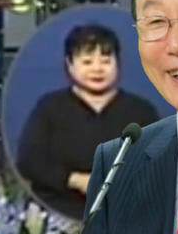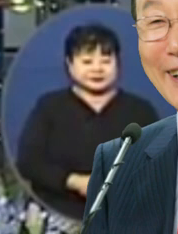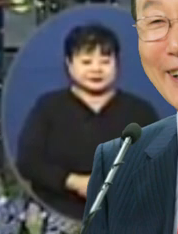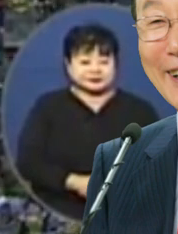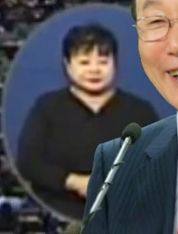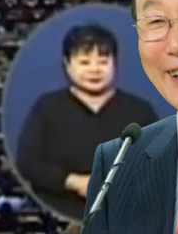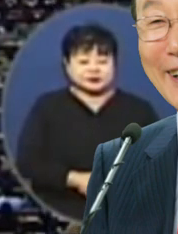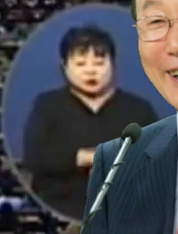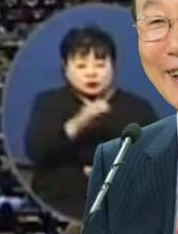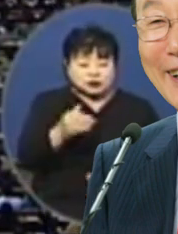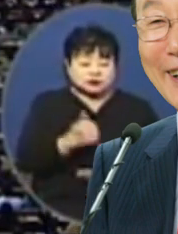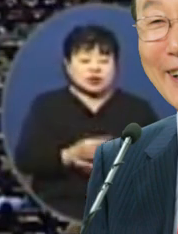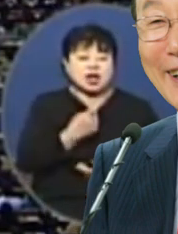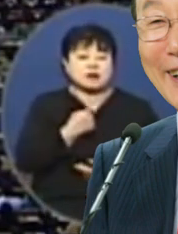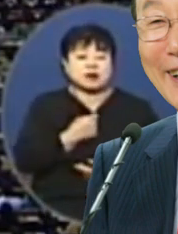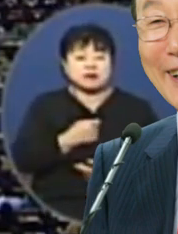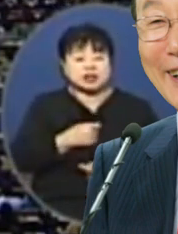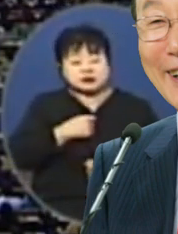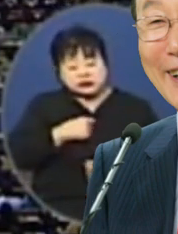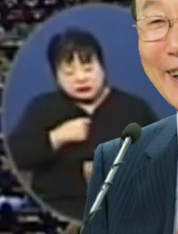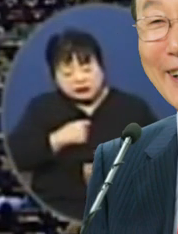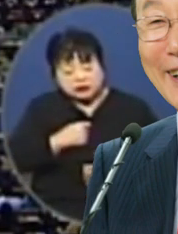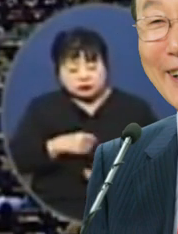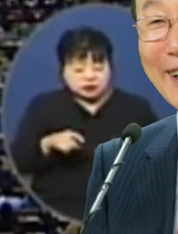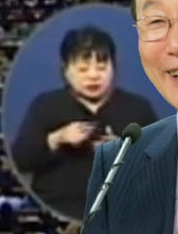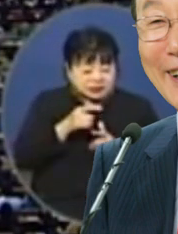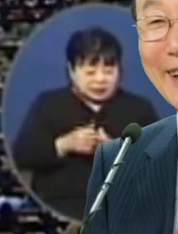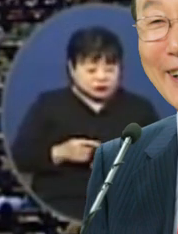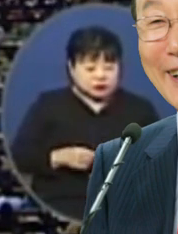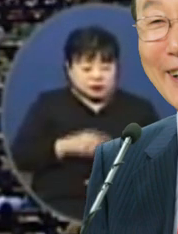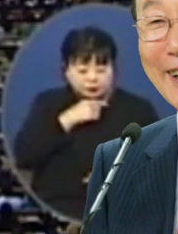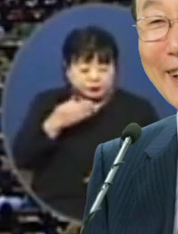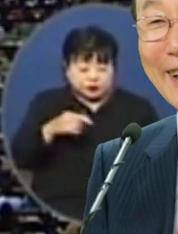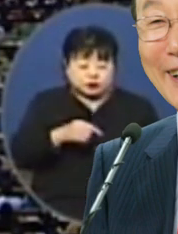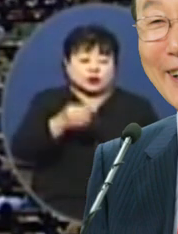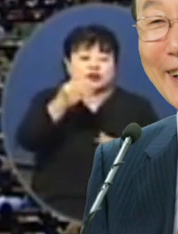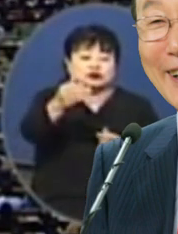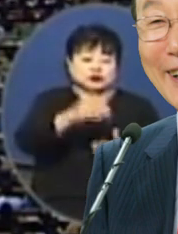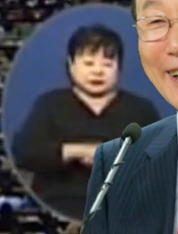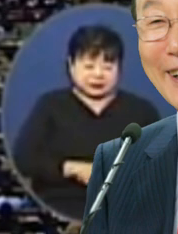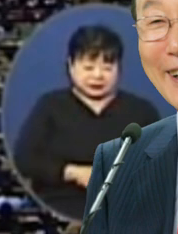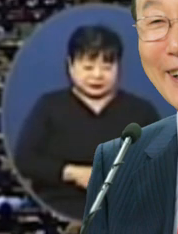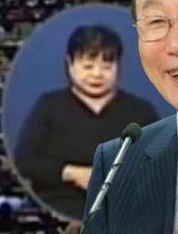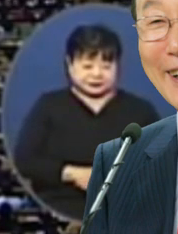것입니다. 우리가 범죄하여 끌려가는 우리를 예수님이 피로써 건져내신 것입니다.